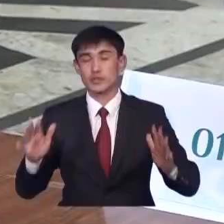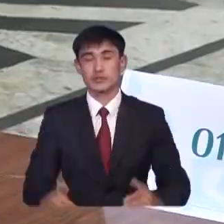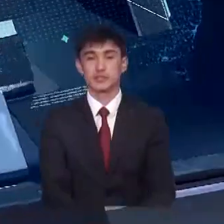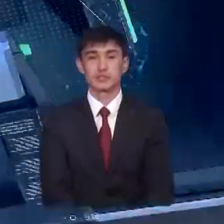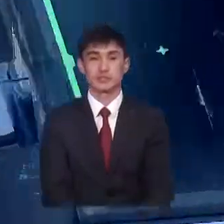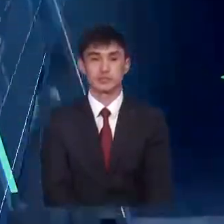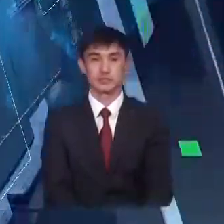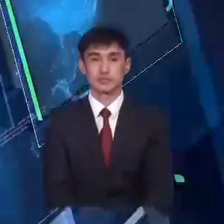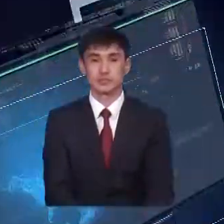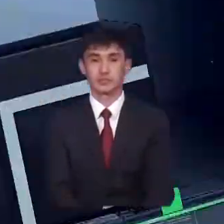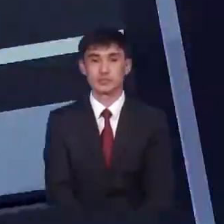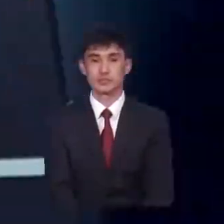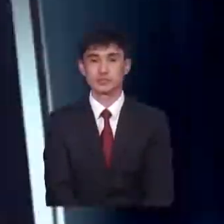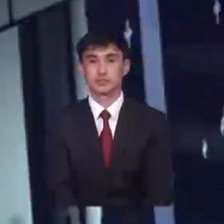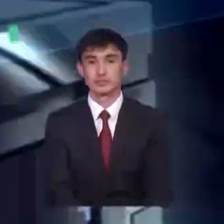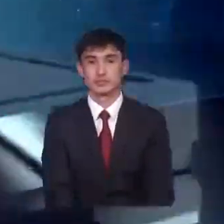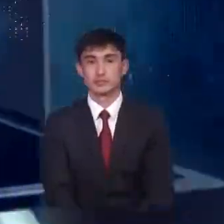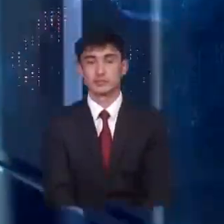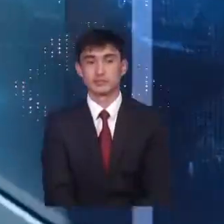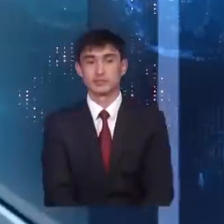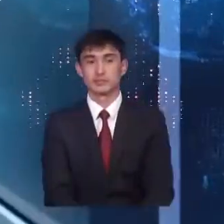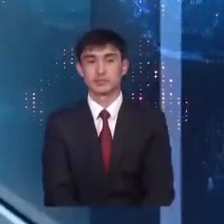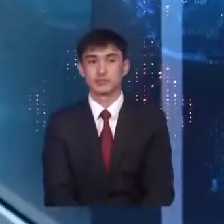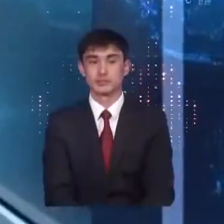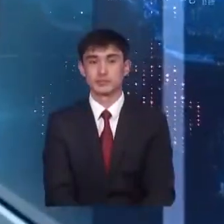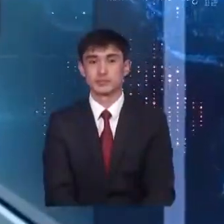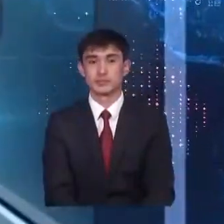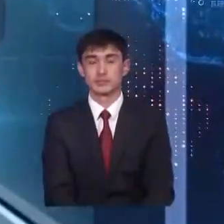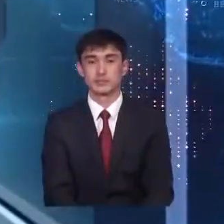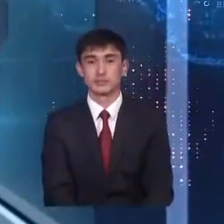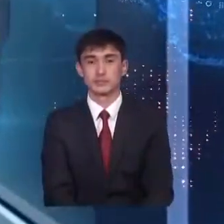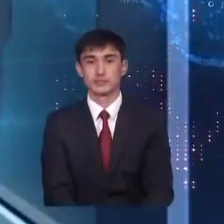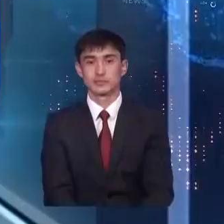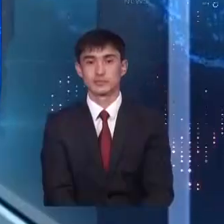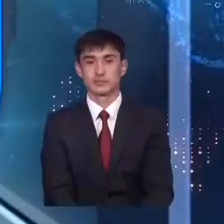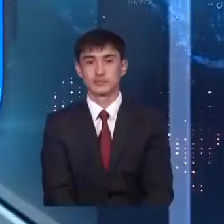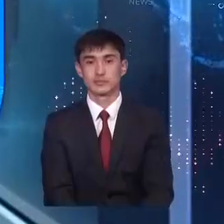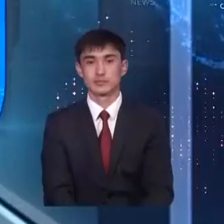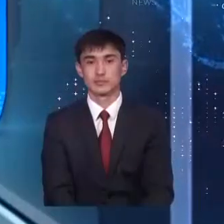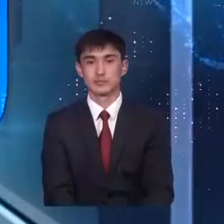увеличиваться. Агирим Коппаева, Жаркын Нурланулы, телерадиокомпания ЖТСУ.